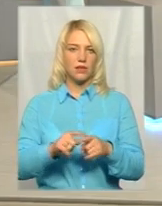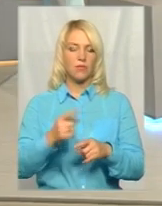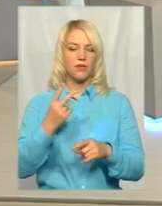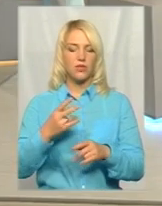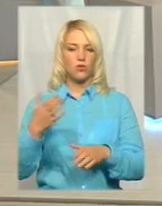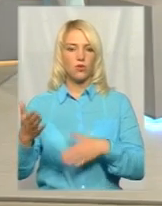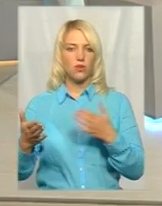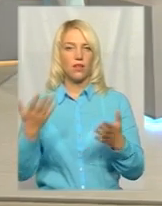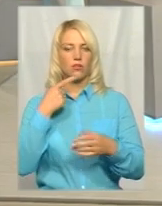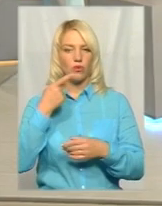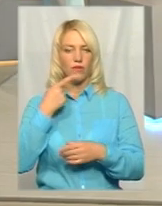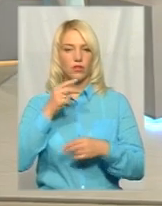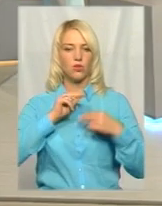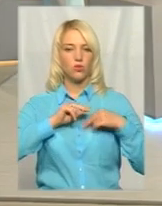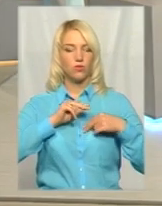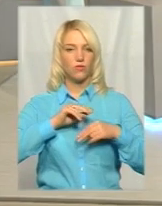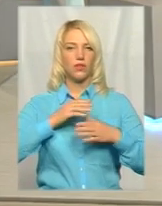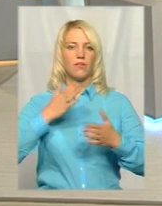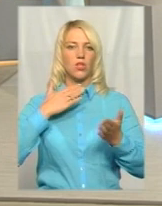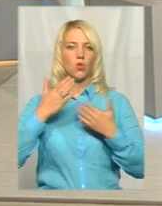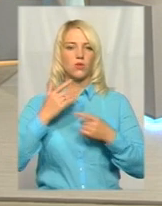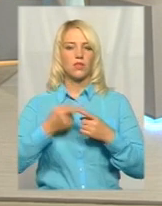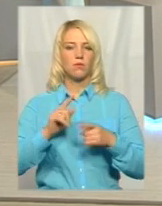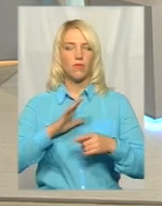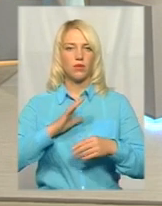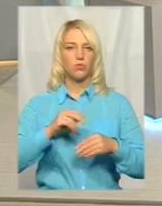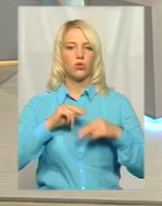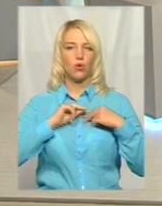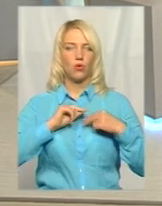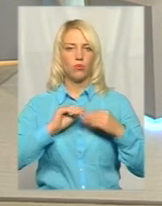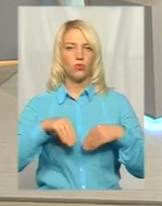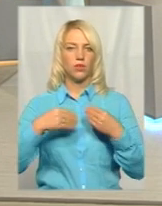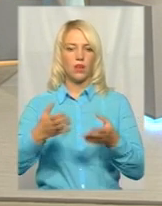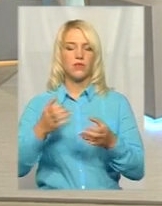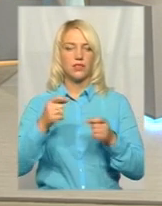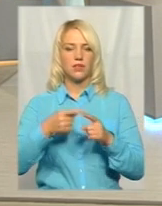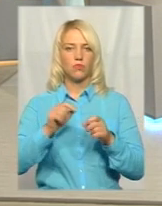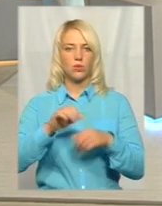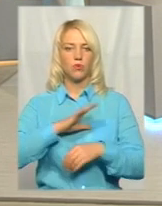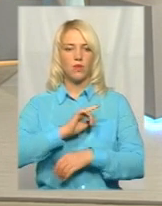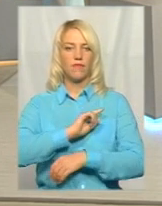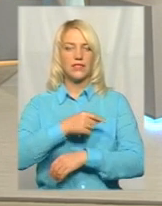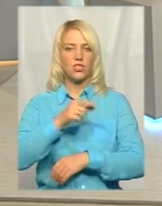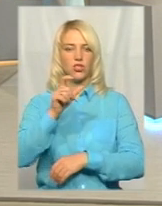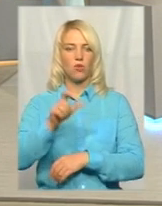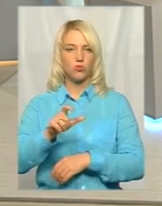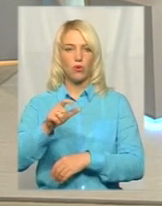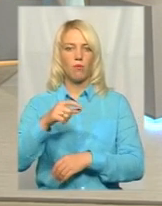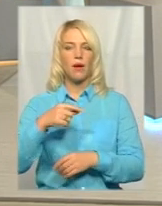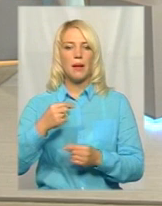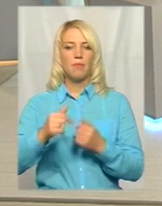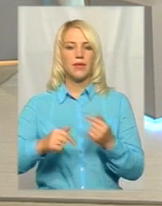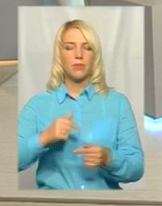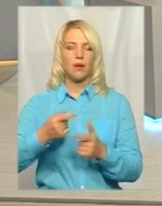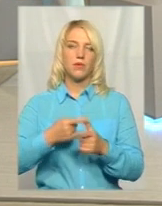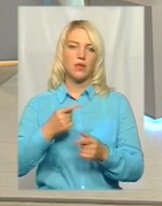про трудові відносини, то це має бути роботодавець, це може бути фізична особа-підприємець, або ж це може бути юридична особа, тобто